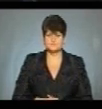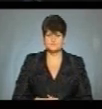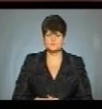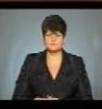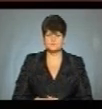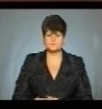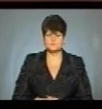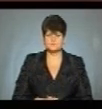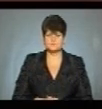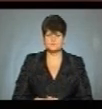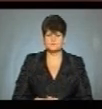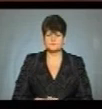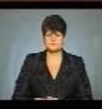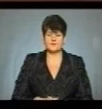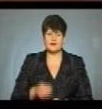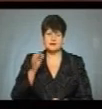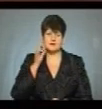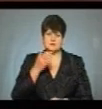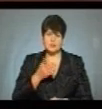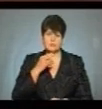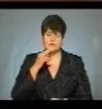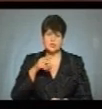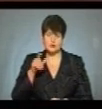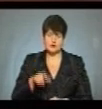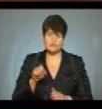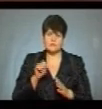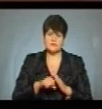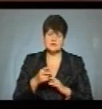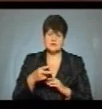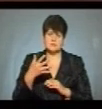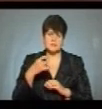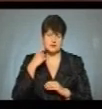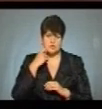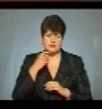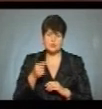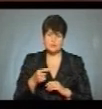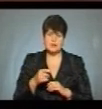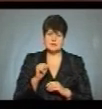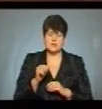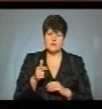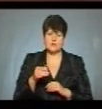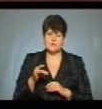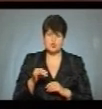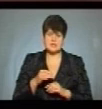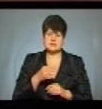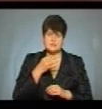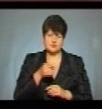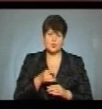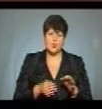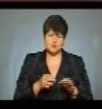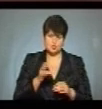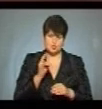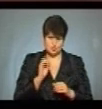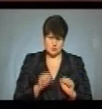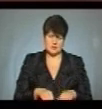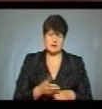Тернопіль. Нагадаю, обвинуваченого у вбивстві 25-річного тернополянина Андрія Горбатюка визнали осудним. Такі